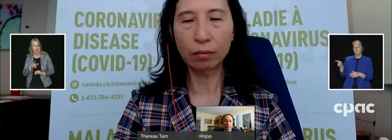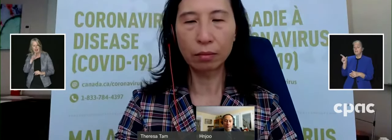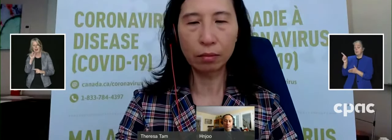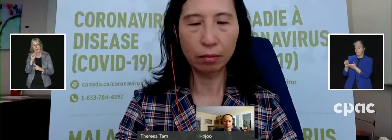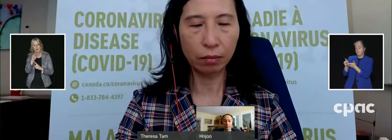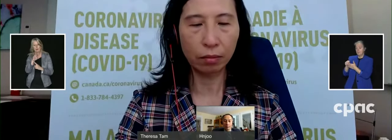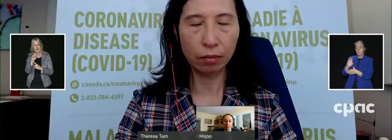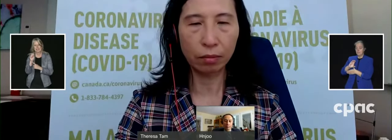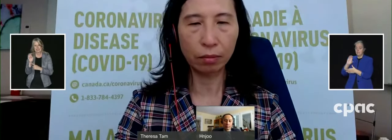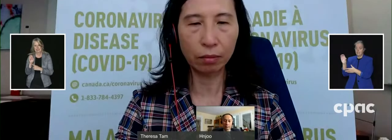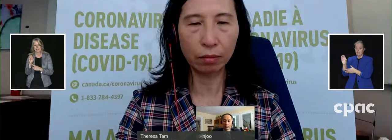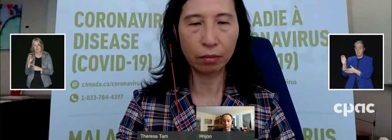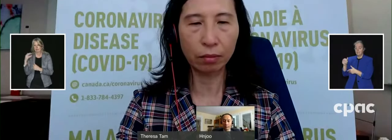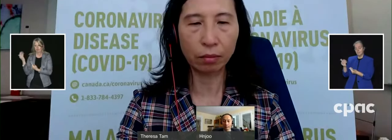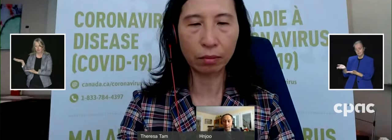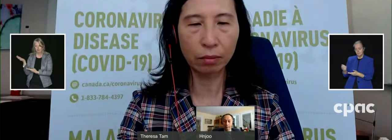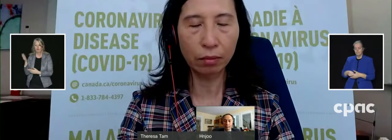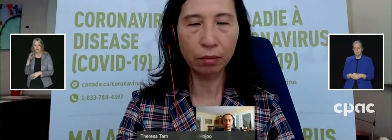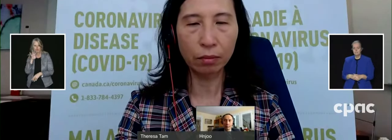canadienne. Please go ahead, à vous la parole.